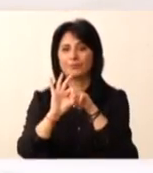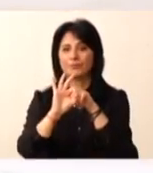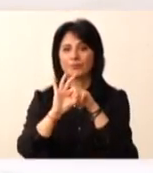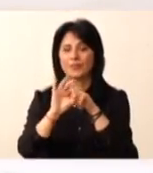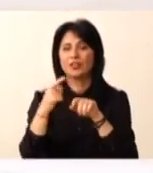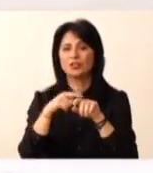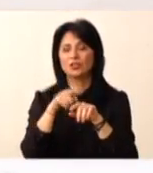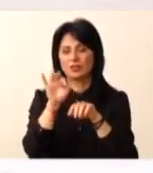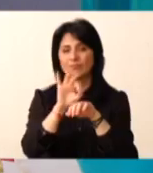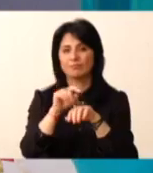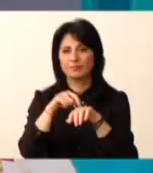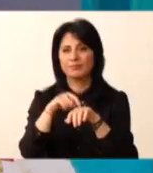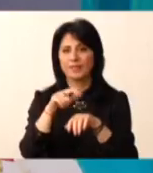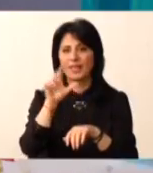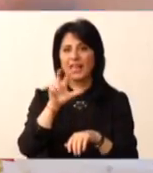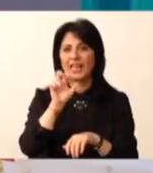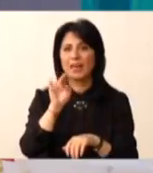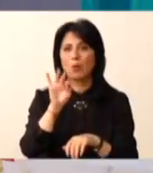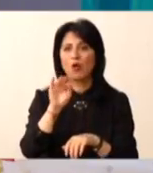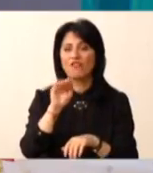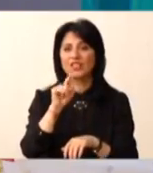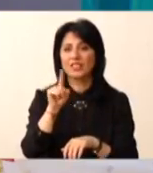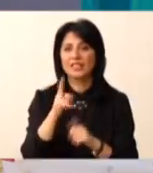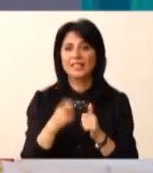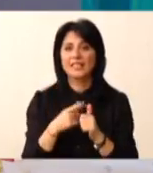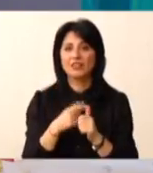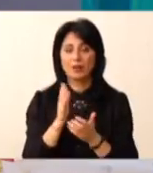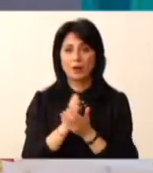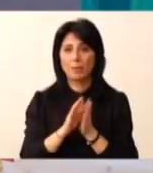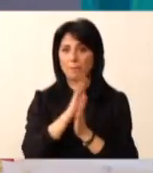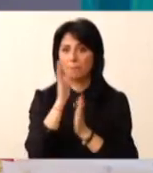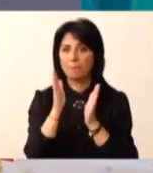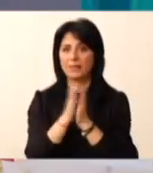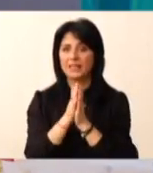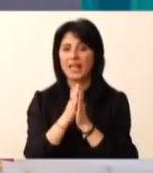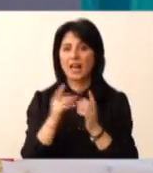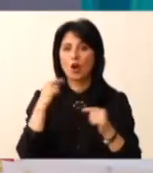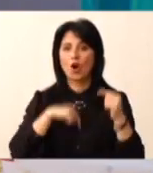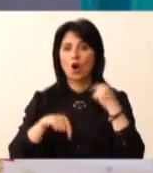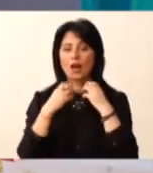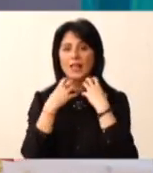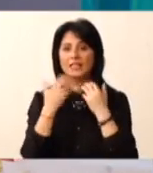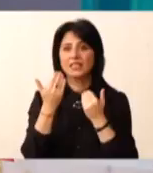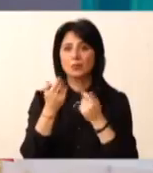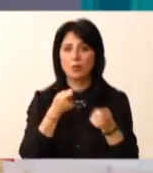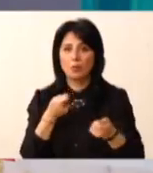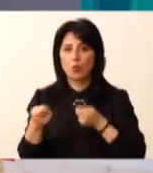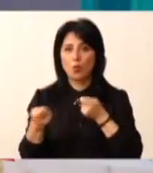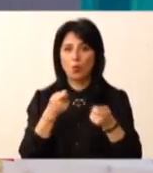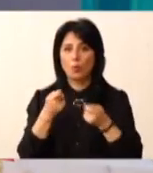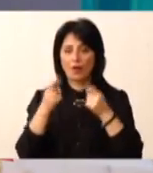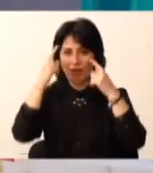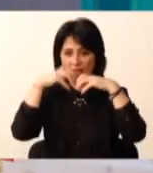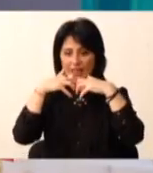კეხში მოთავსებულია ეს ორგანო ჰიპოფიზი. ჰიპოფიზი ითვლება, რომ არის მთელი ენდოკრინული ორგანიზმის წარმართველი, ასე ვთქვათ,